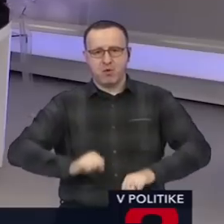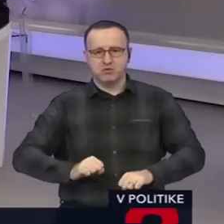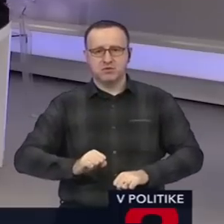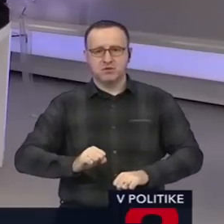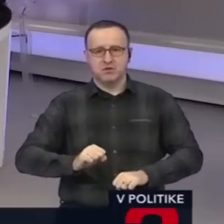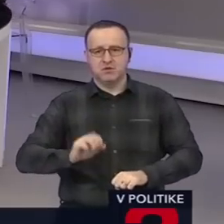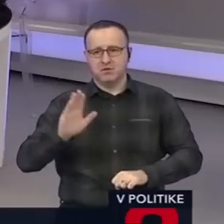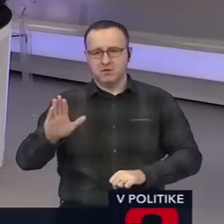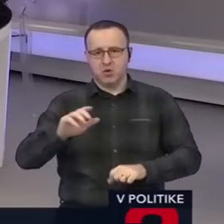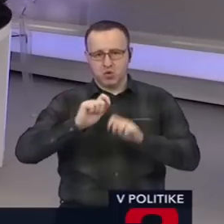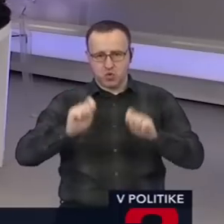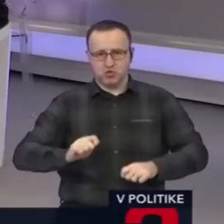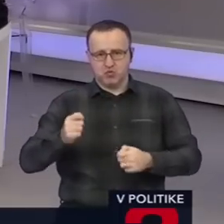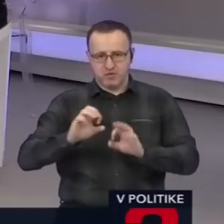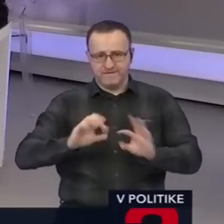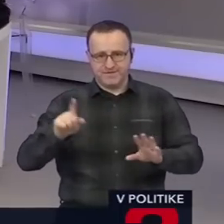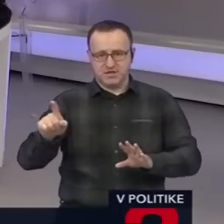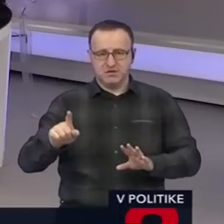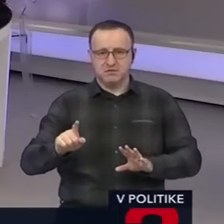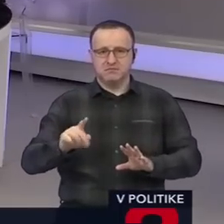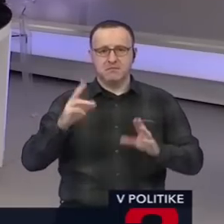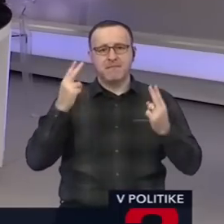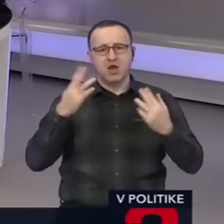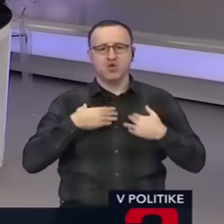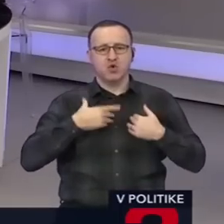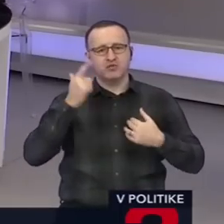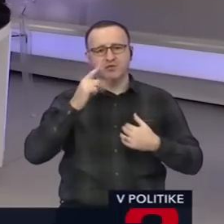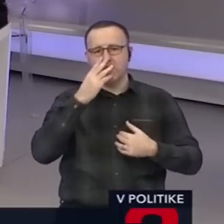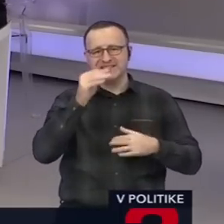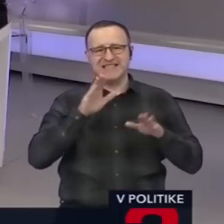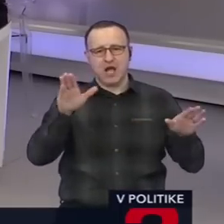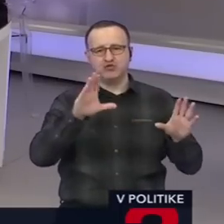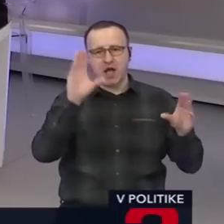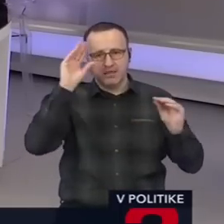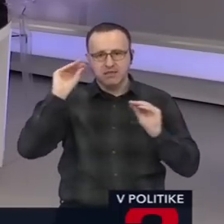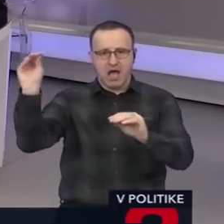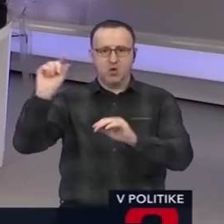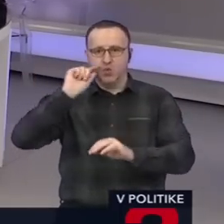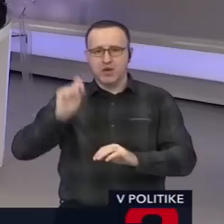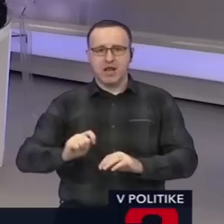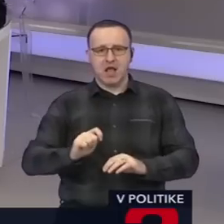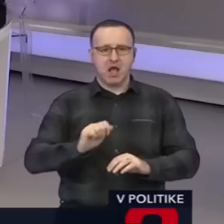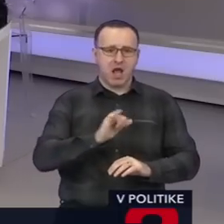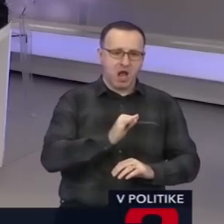stíhačky, ktoré sú majetkom Slovenska, majú ísť na Ukrajinu alebo nie.